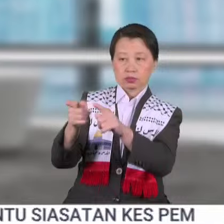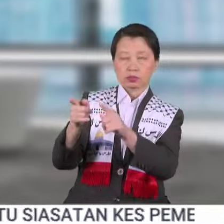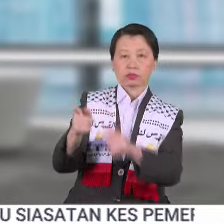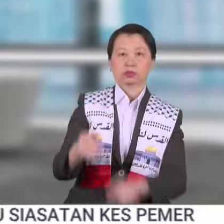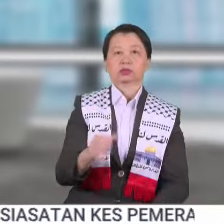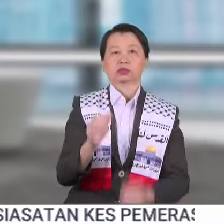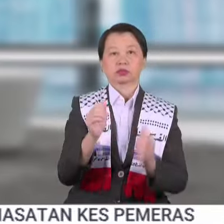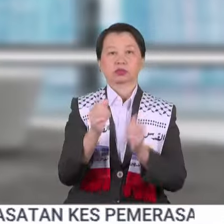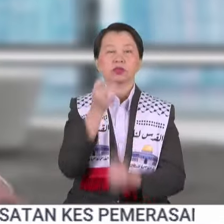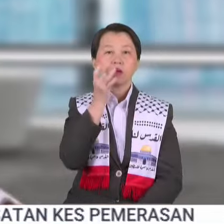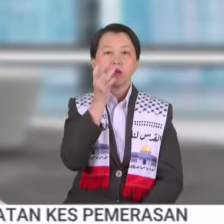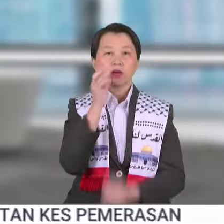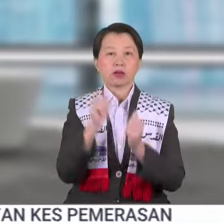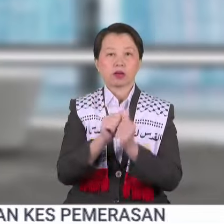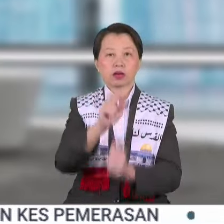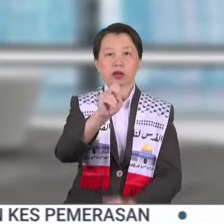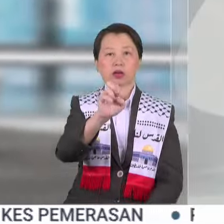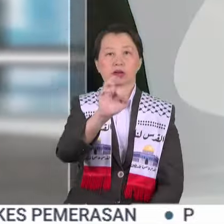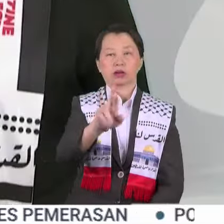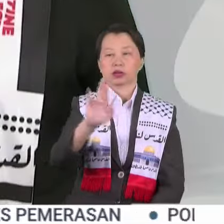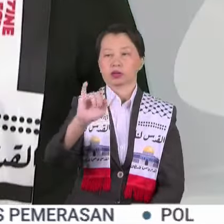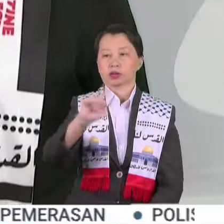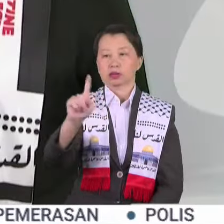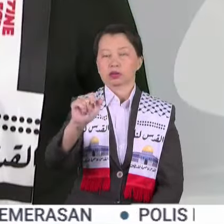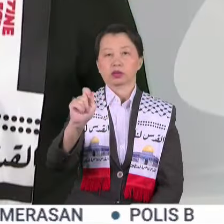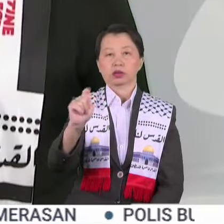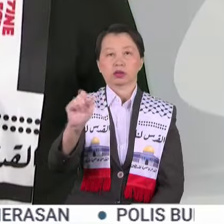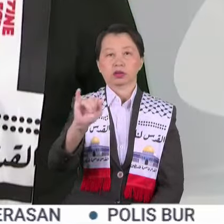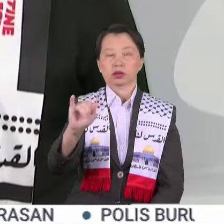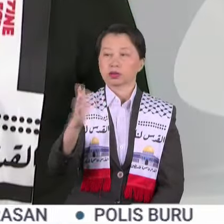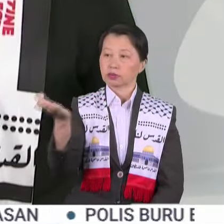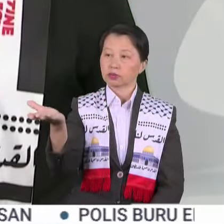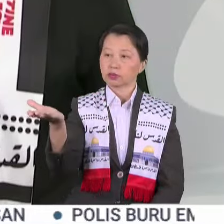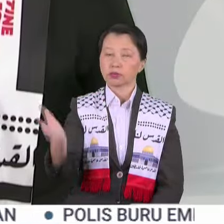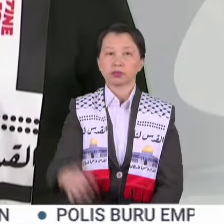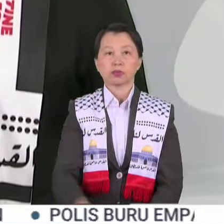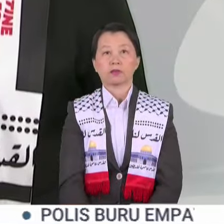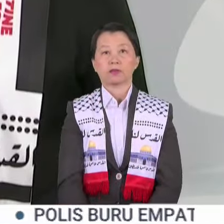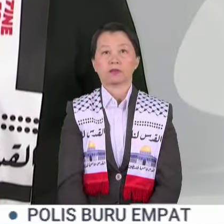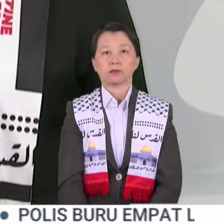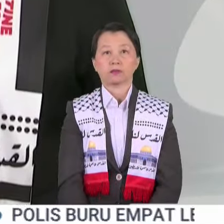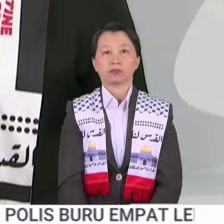studio RTM Alustar bersama Nur Izzati Cik Ani. Silakan Izzati.